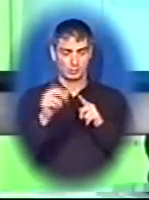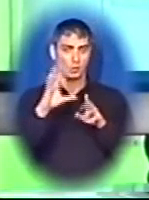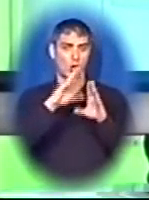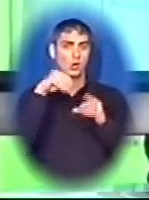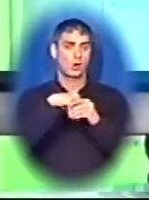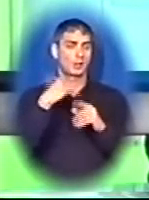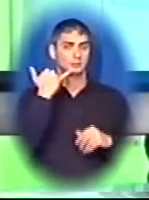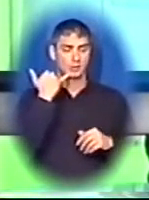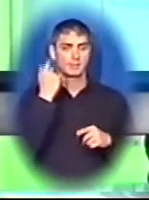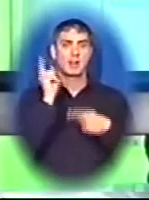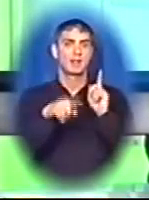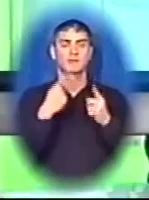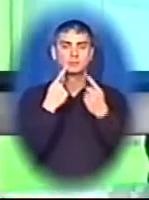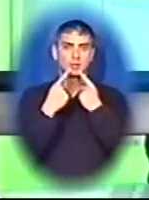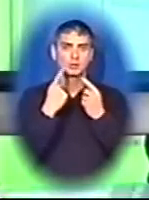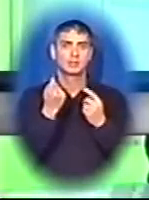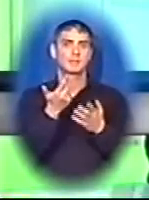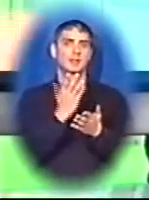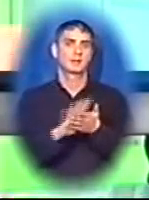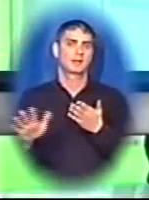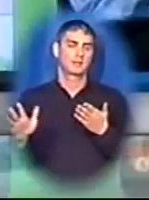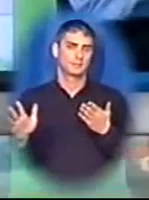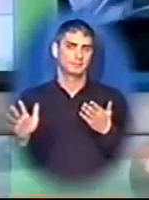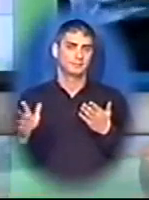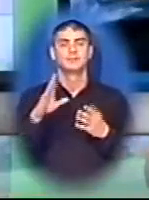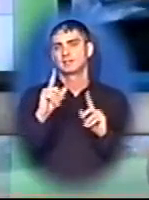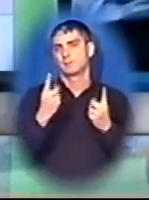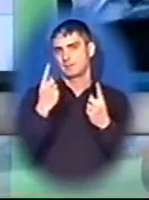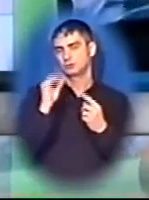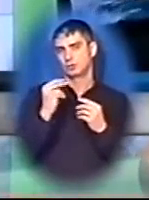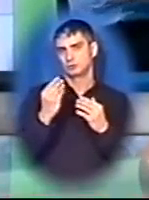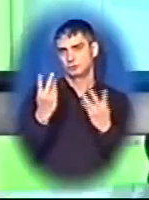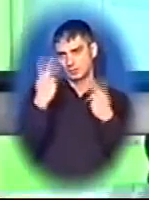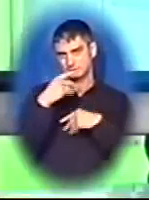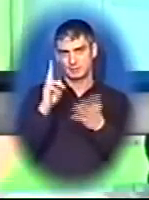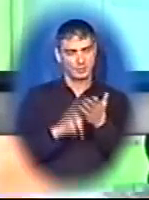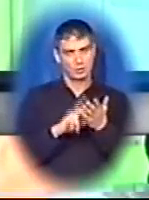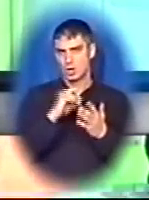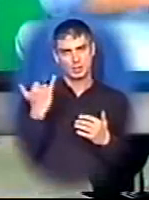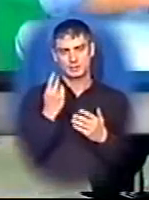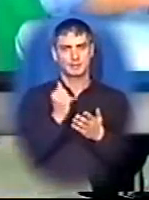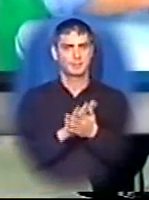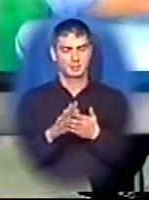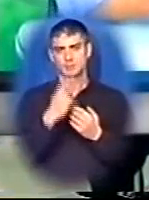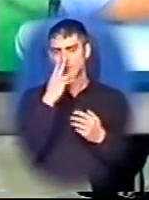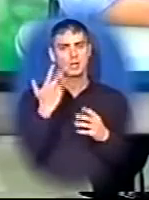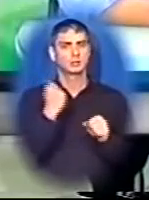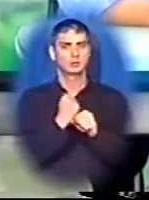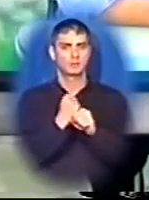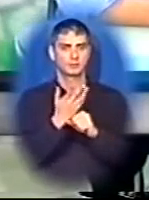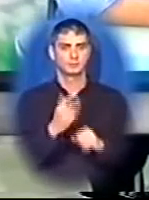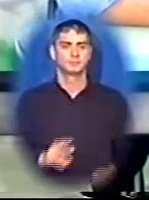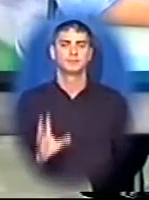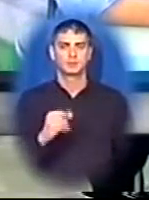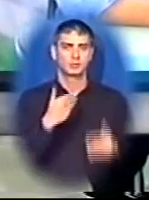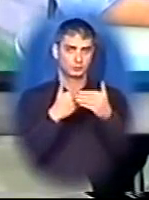הסלולריים, לפעמים השיחות יוצאות עד כדי חינם. זה במקרה שיש לך את הדיל הנכון, לא בהכרח זה תמיד חינמי. בוא נראה איך זה עובד, אוקיי? אוקיי. יש